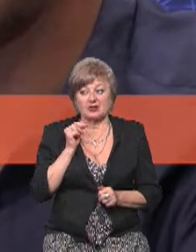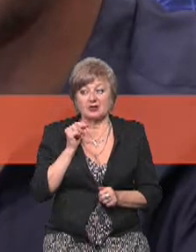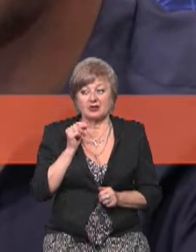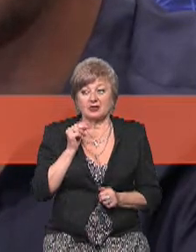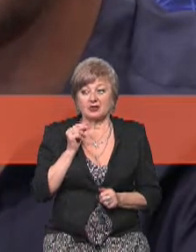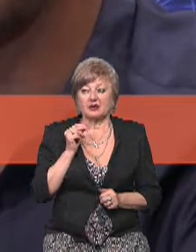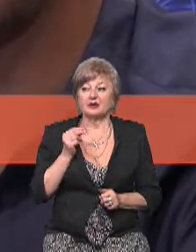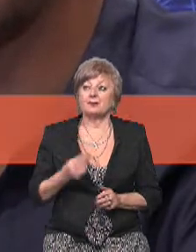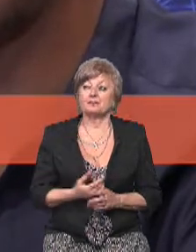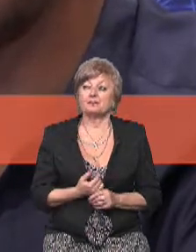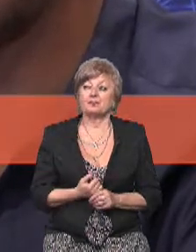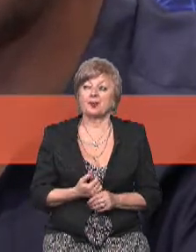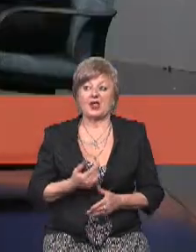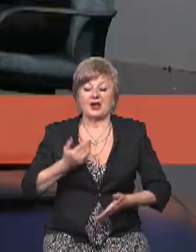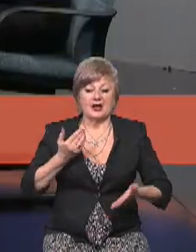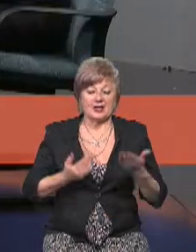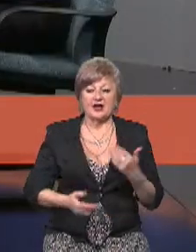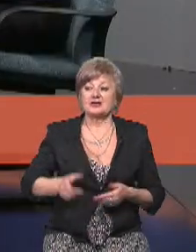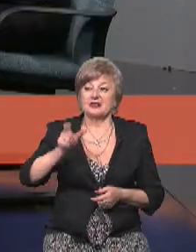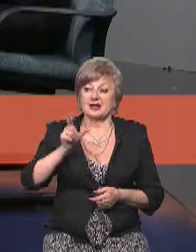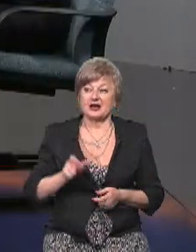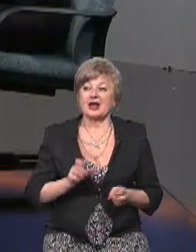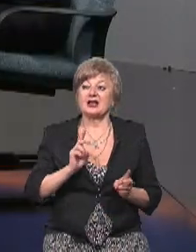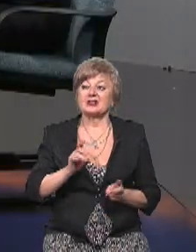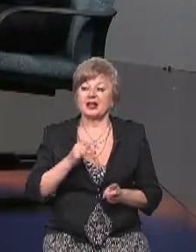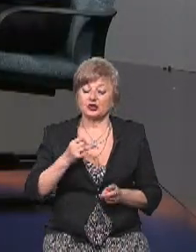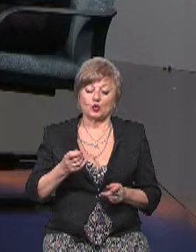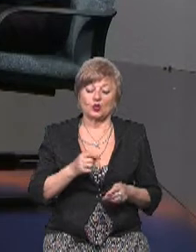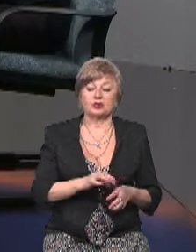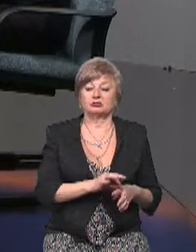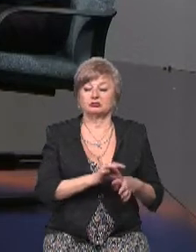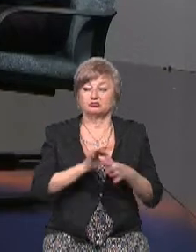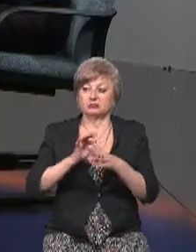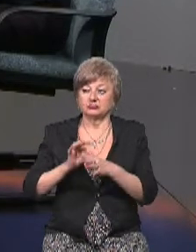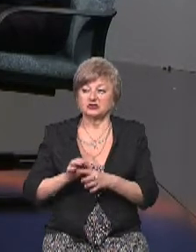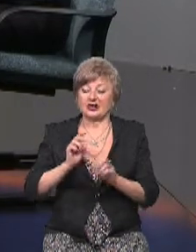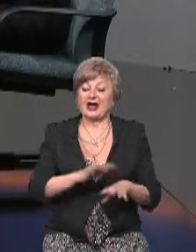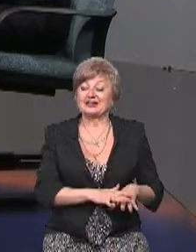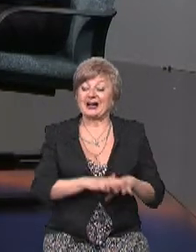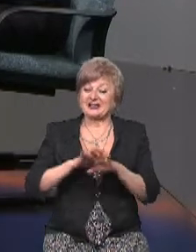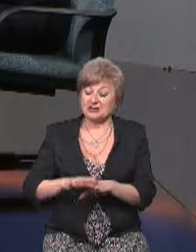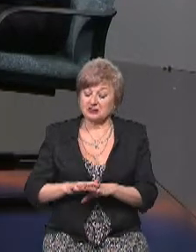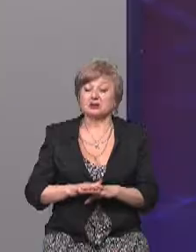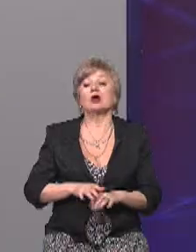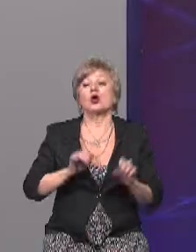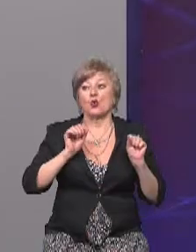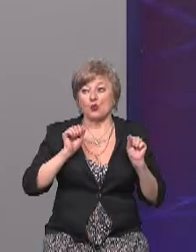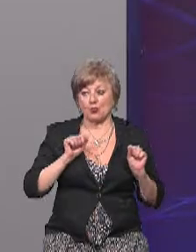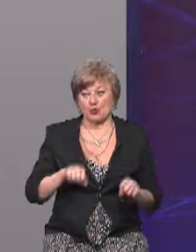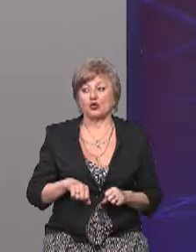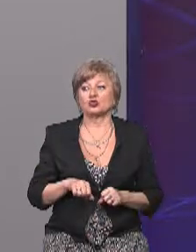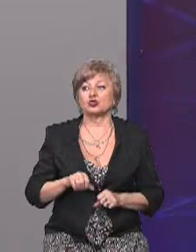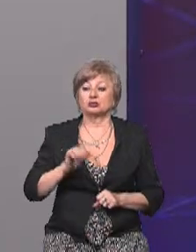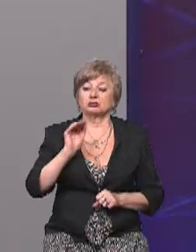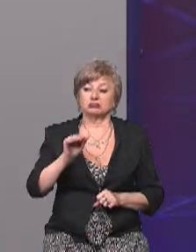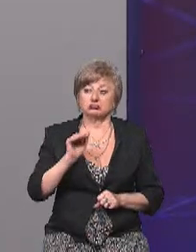Тепер, якщо громадянин, який віз його в режимі транзит, може звернутися